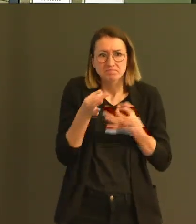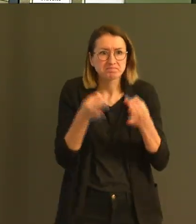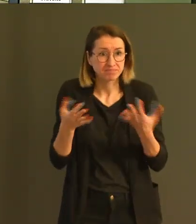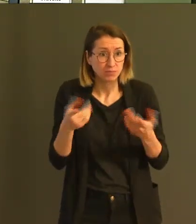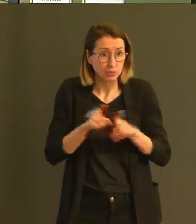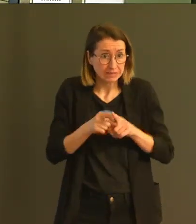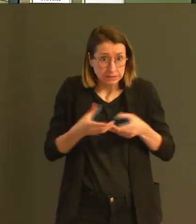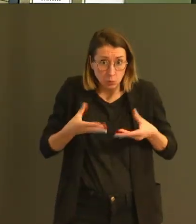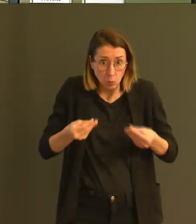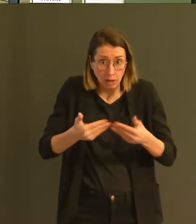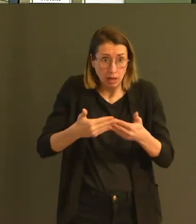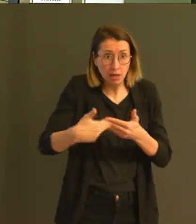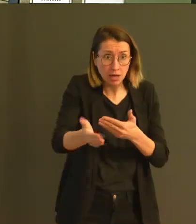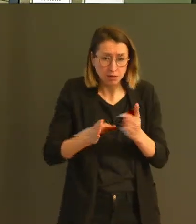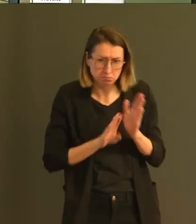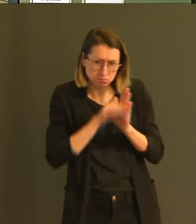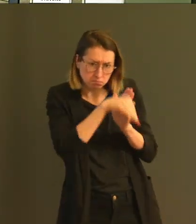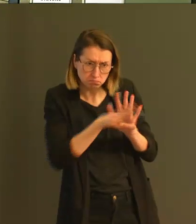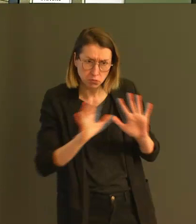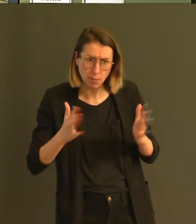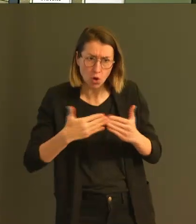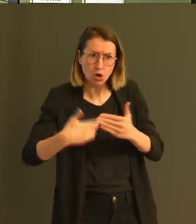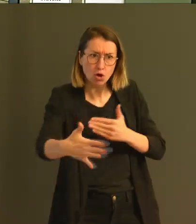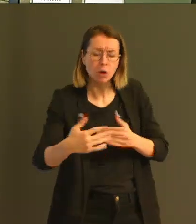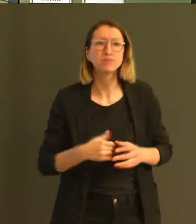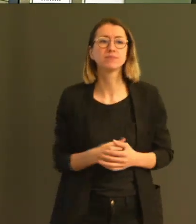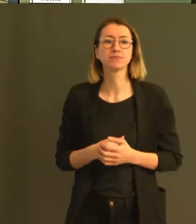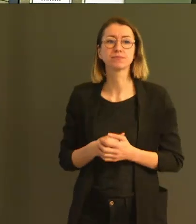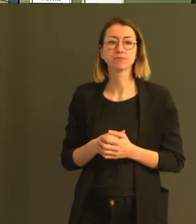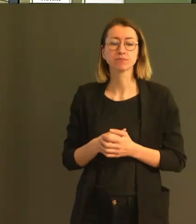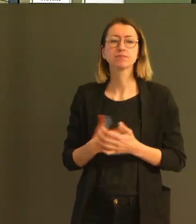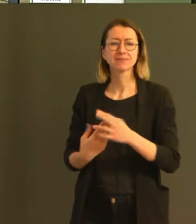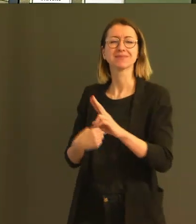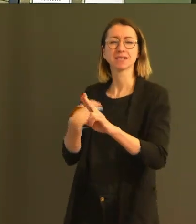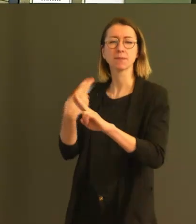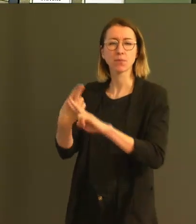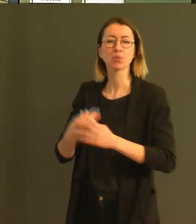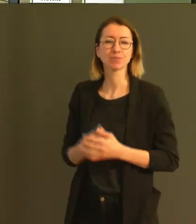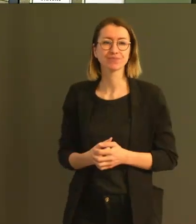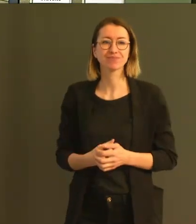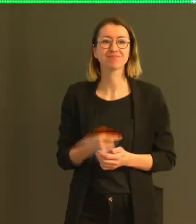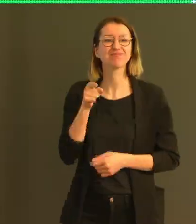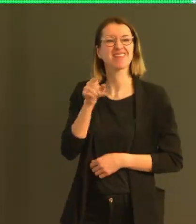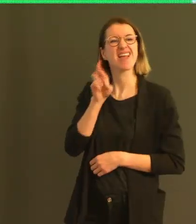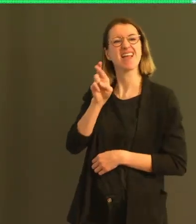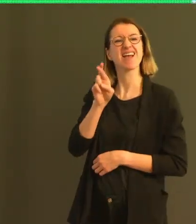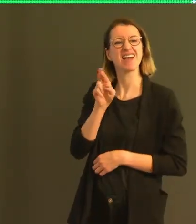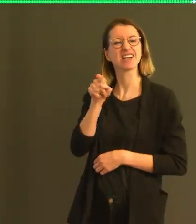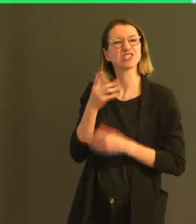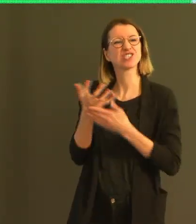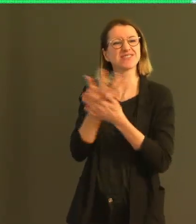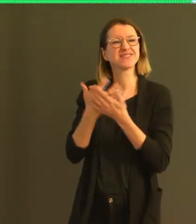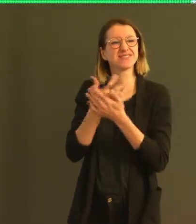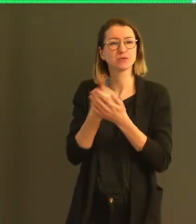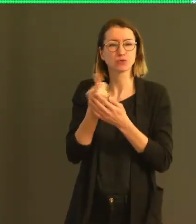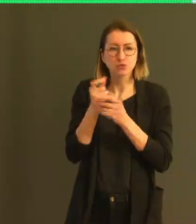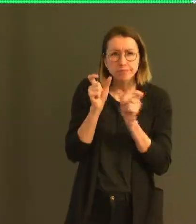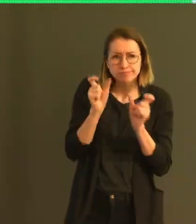alors la valeur du rmi une valeur que l'on suit à peu près une fois par semaine ça n'a guère de sens effectivement de le suivre